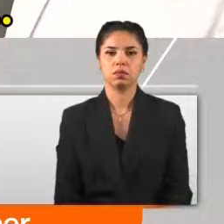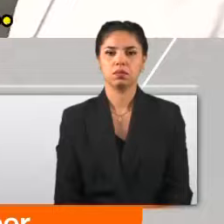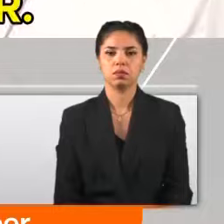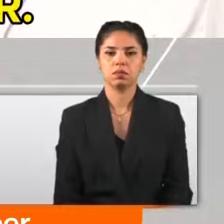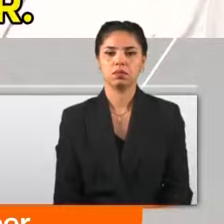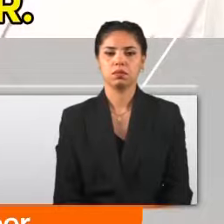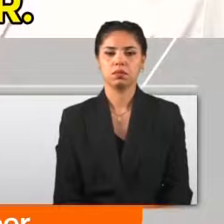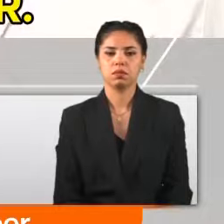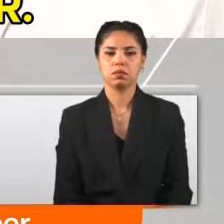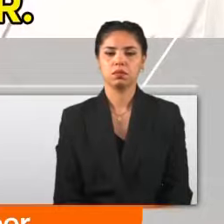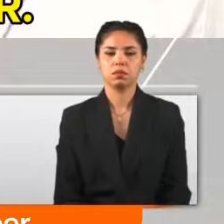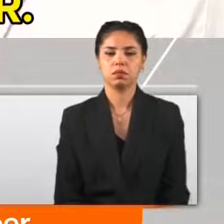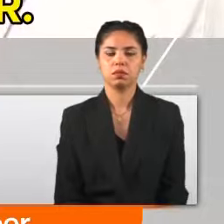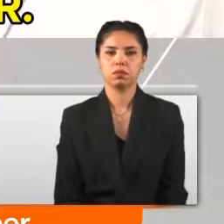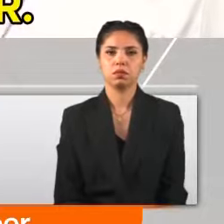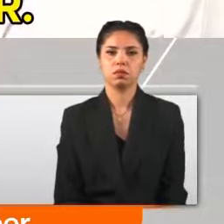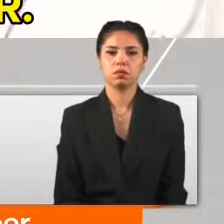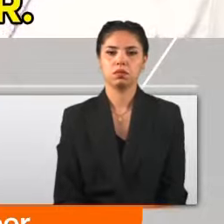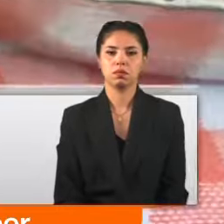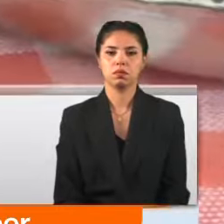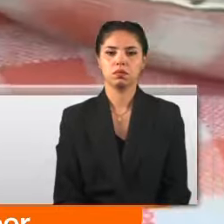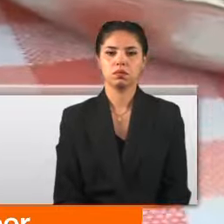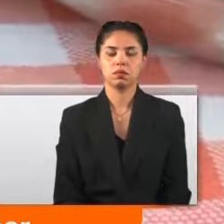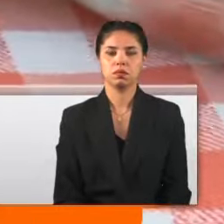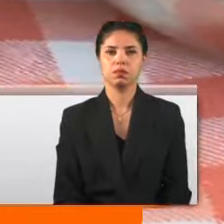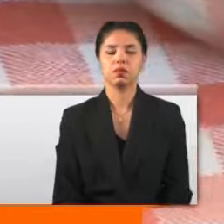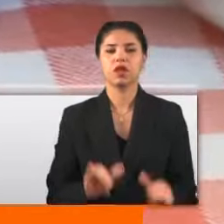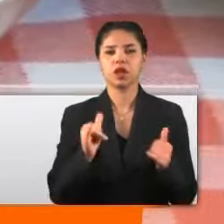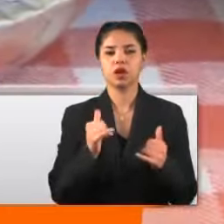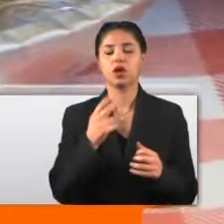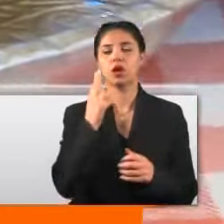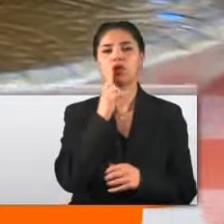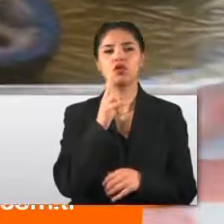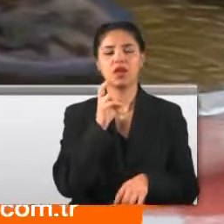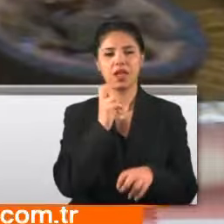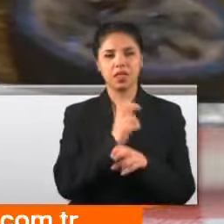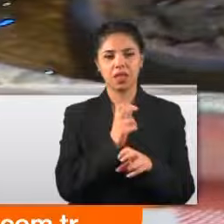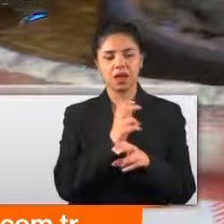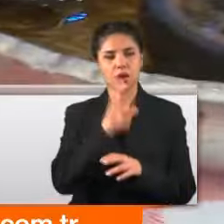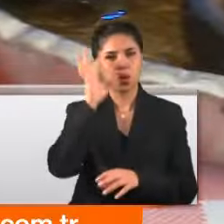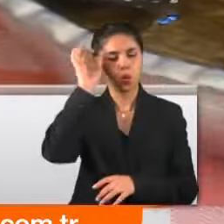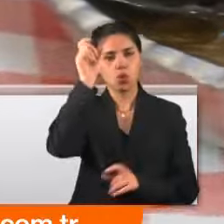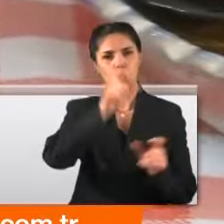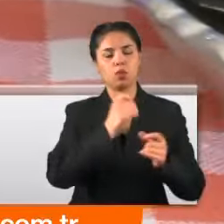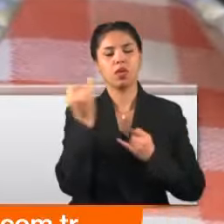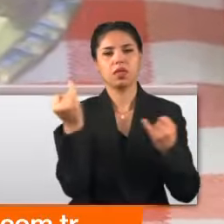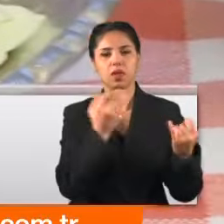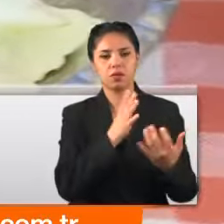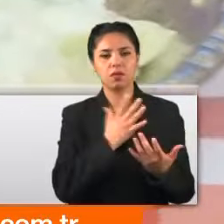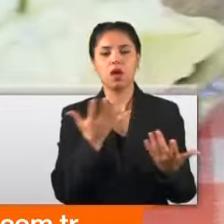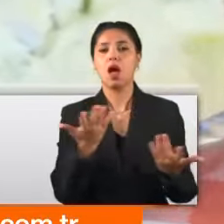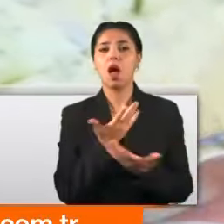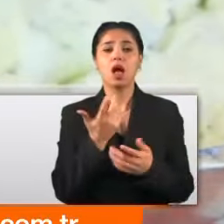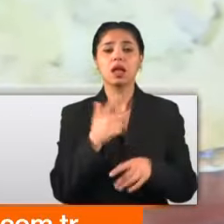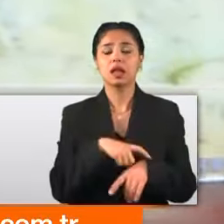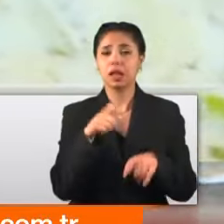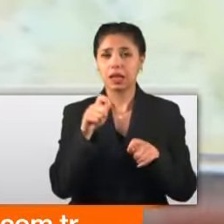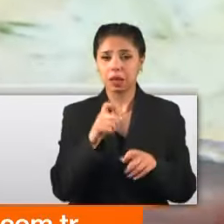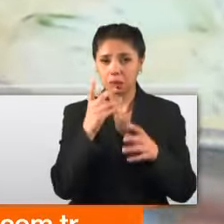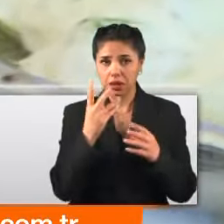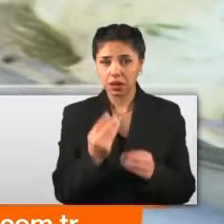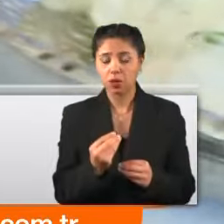fazla yeme, aldığımız kalorileri yakma şansımız daha az oluyor. Kilo ve şeker riskini uzmanlar tartışa dursun, hangi saatte yapılırsa yapılsın